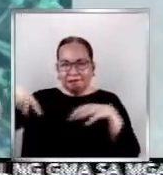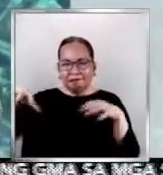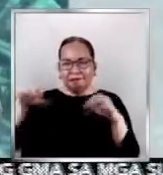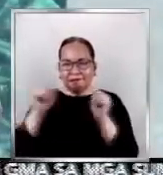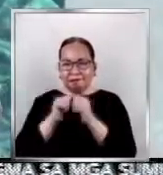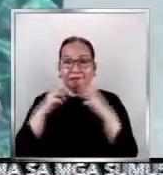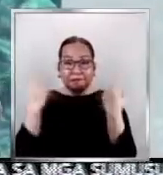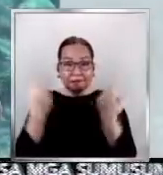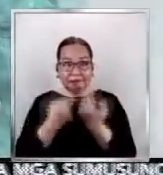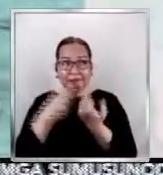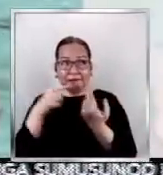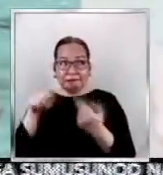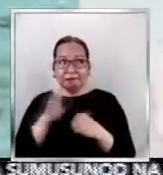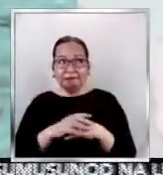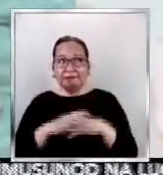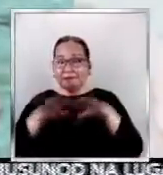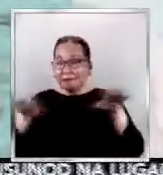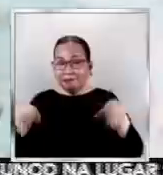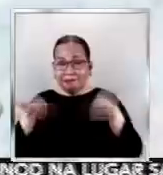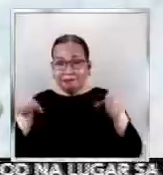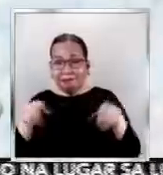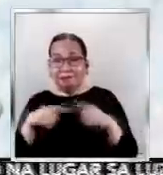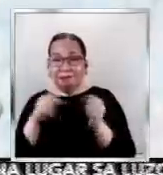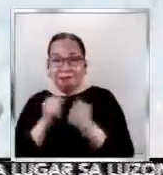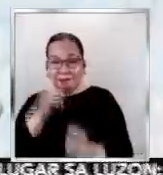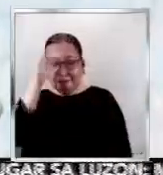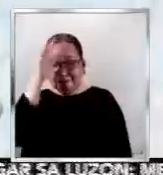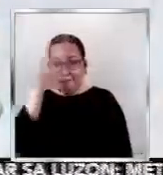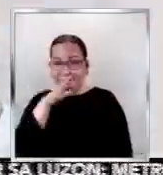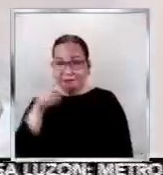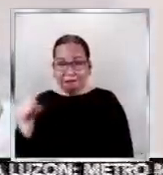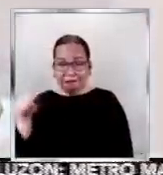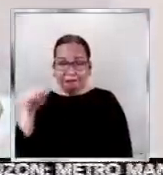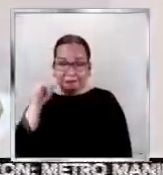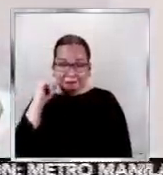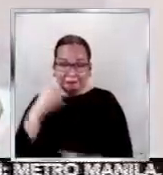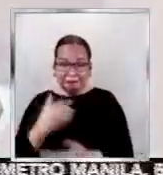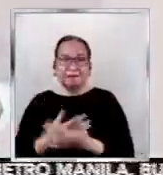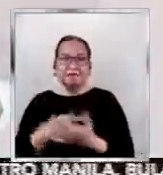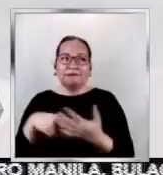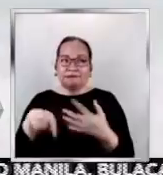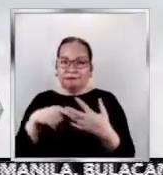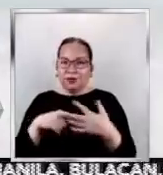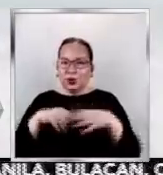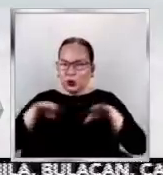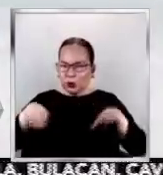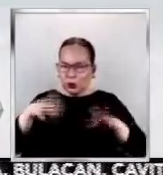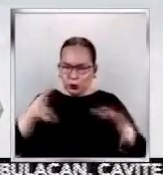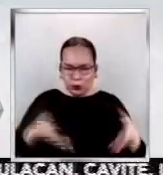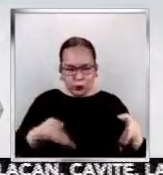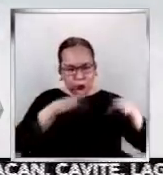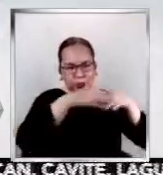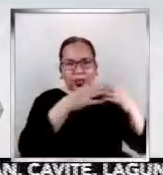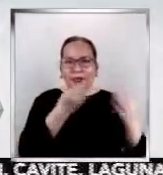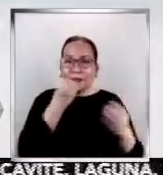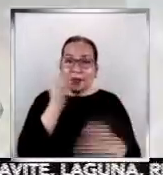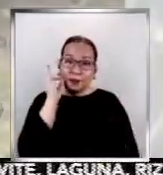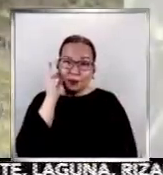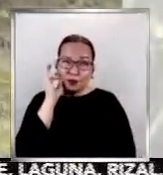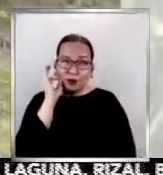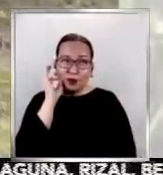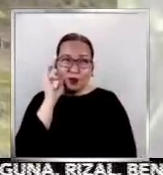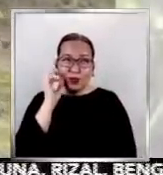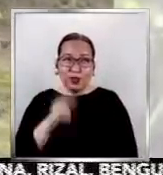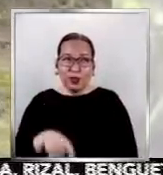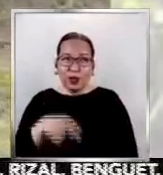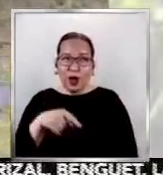sa pag-swim with her papa and mama, paglalaro sa sand at pagkain ng fruits. Fit na fit pa si Pauline.